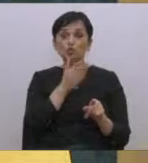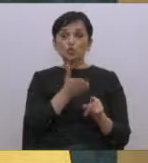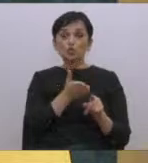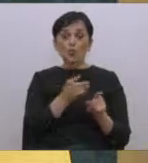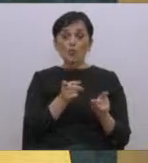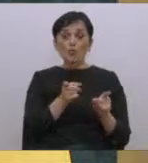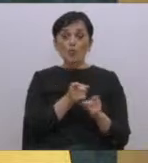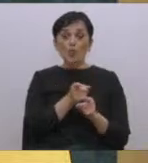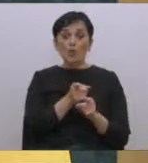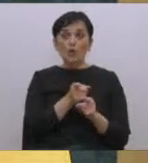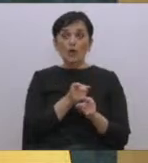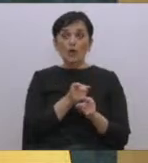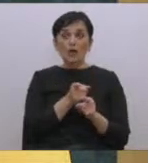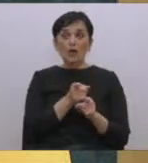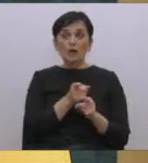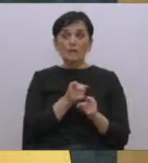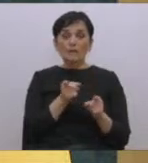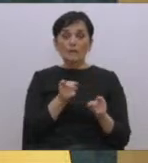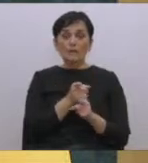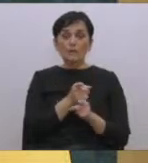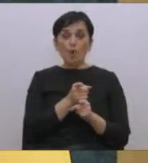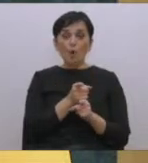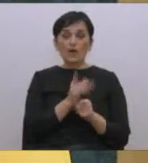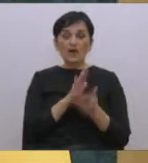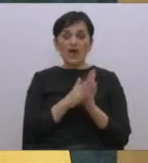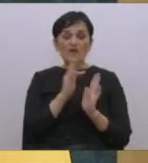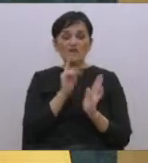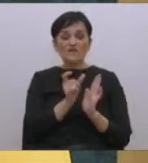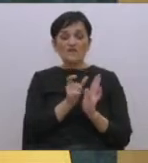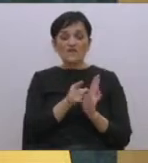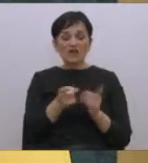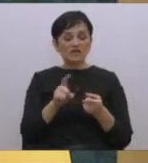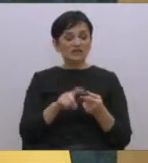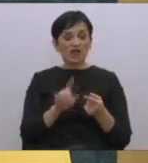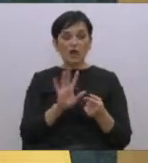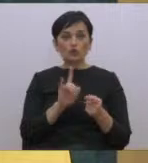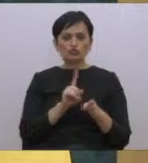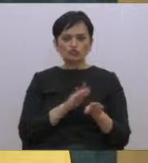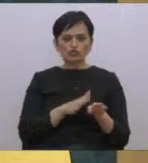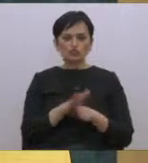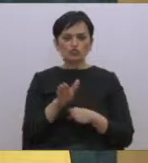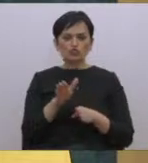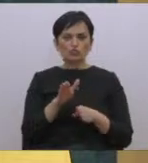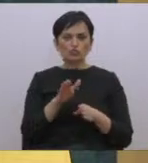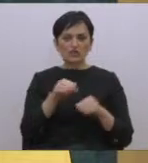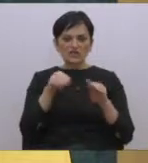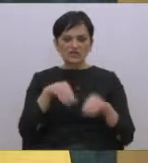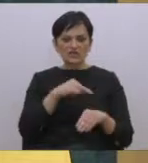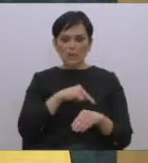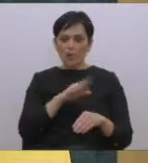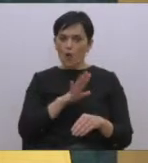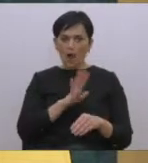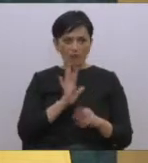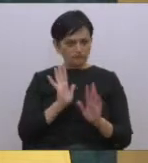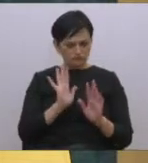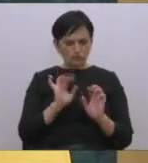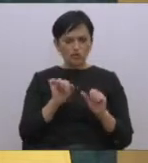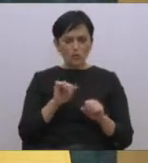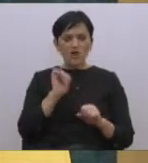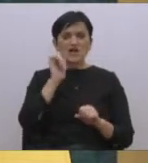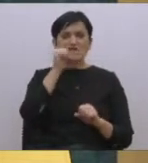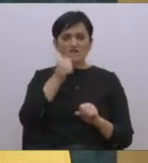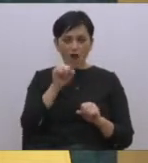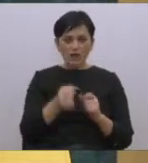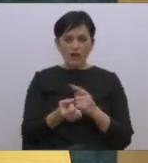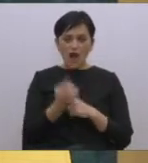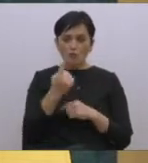mokle, se tcuat vadebi, araris dacă și rebuliru, raime sul copilat ariho, da mușaie. Ara, și sa zlebeli, hvala ca mușes